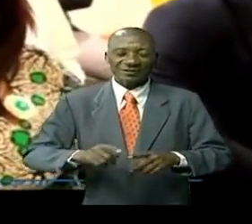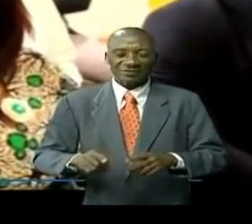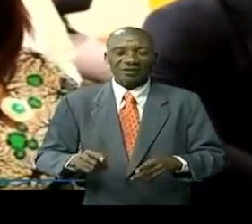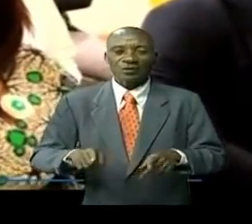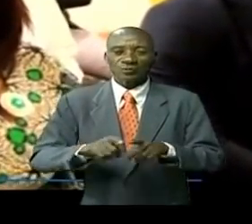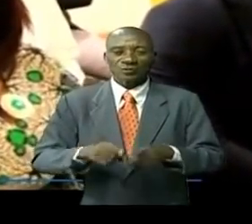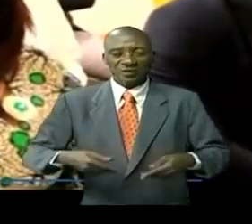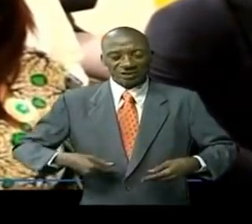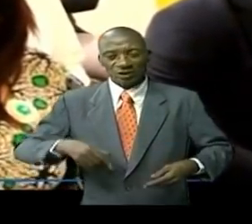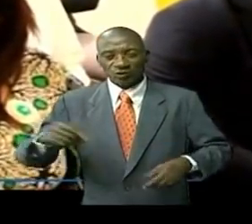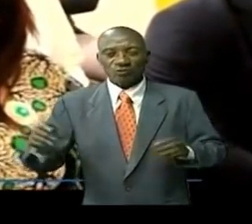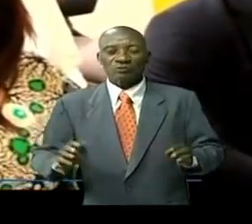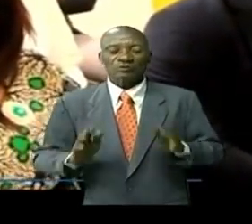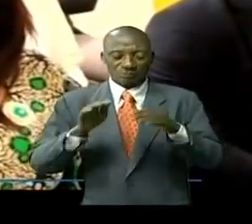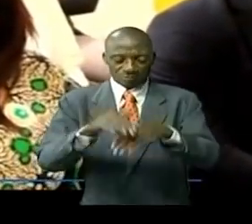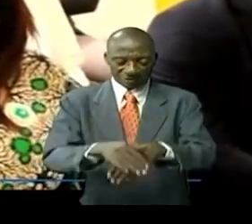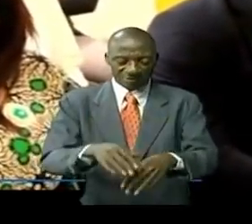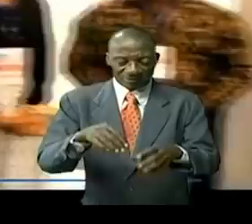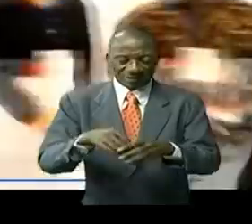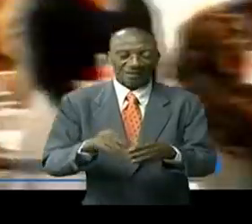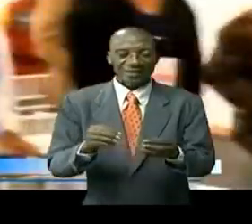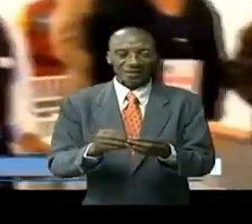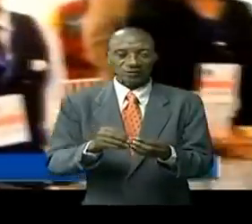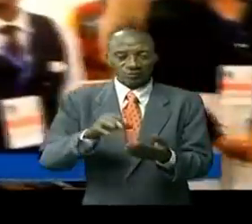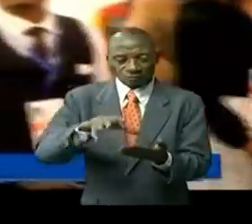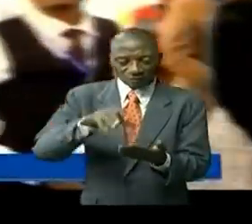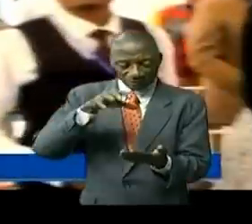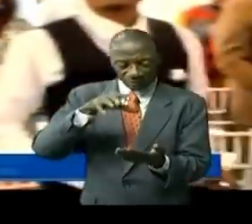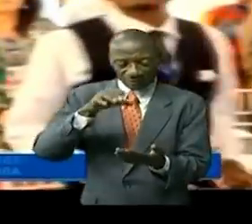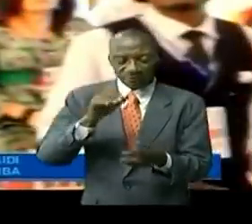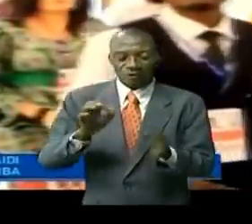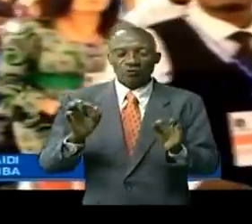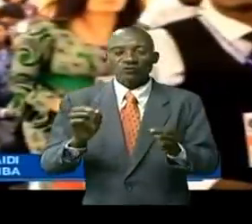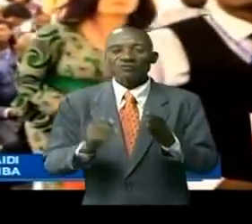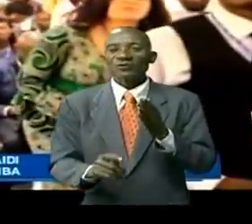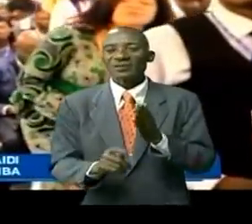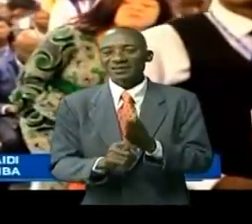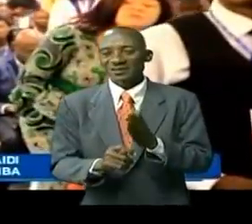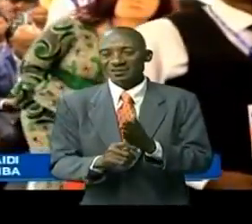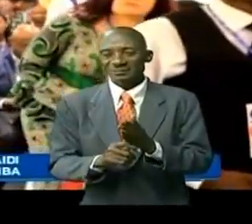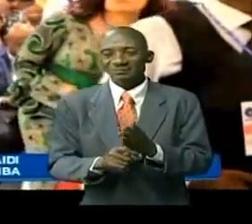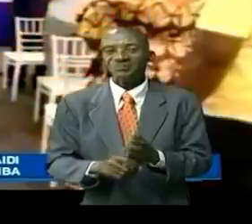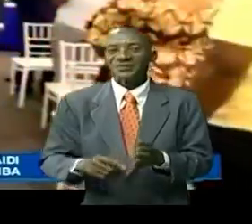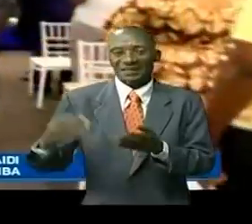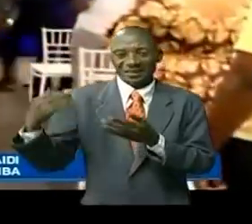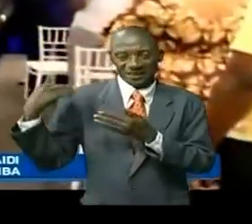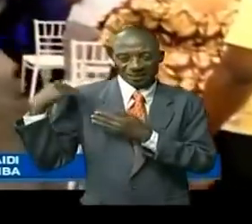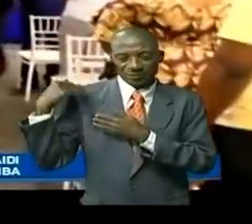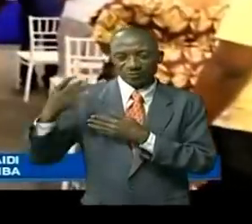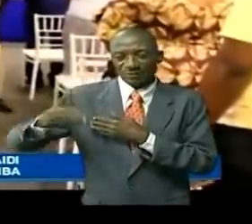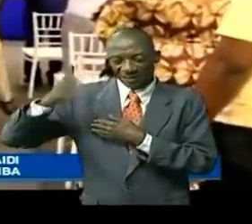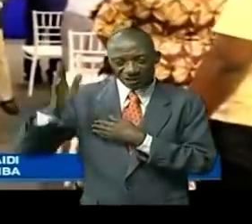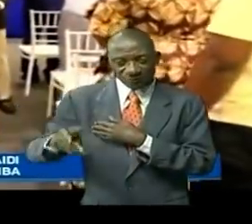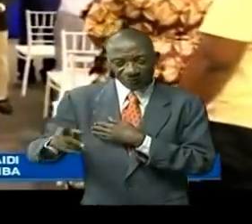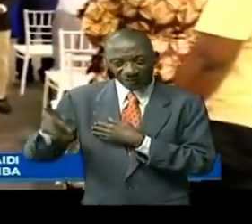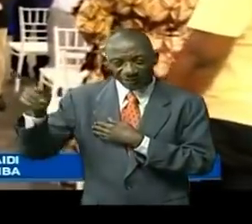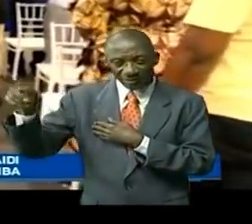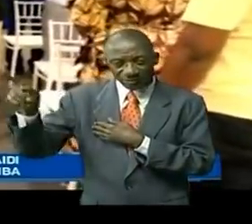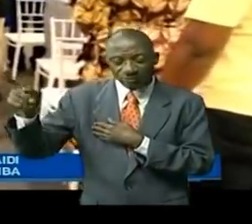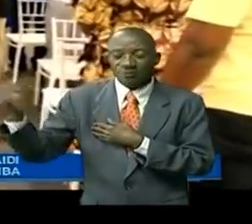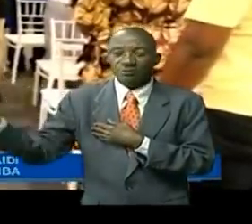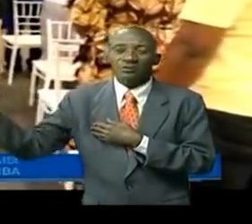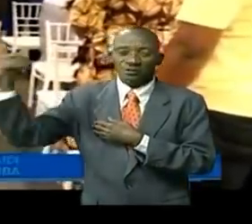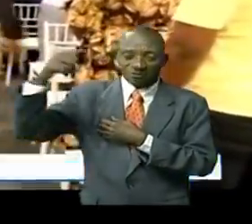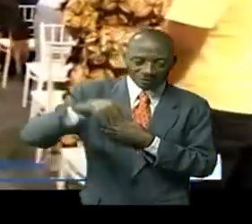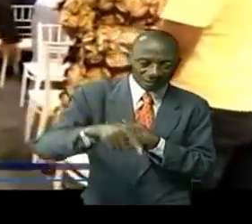assises en vue d'acquérir de nouvelles techniques. Des experts de la CONFEGES ont été dépêchés à Kinshasa pour assurer à temps